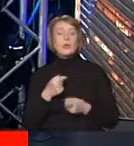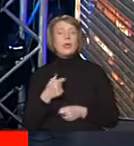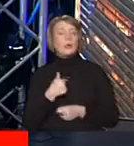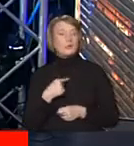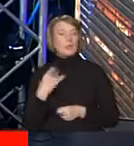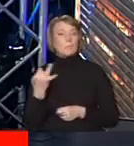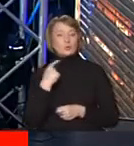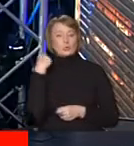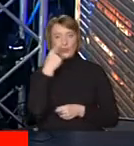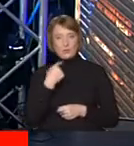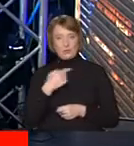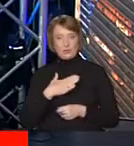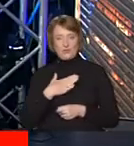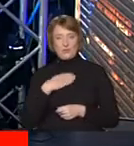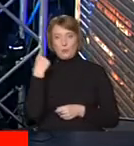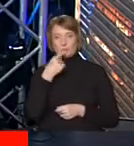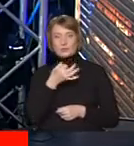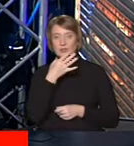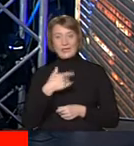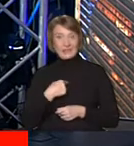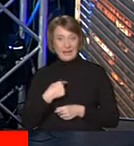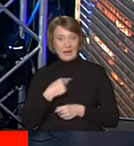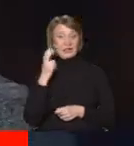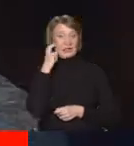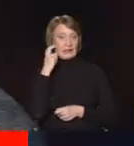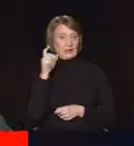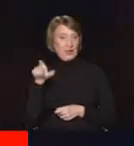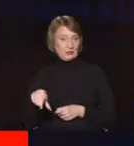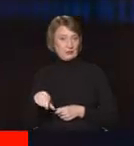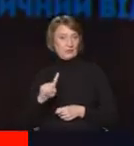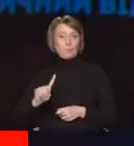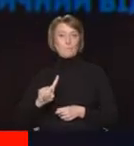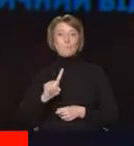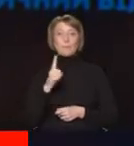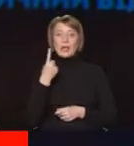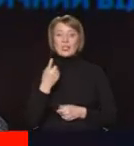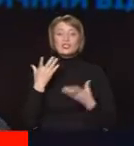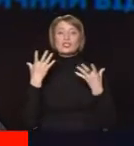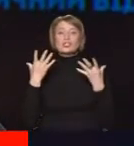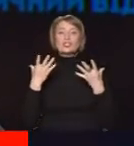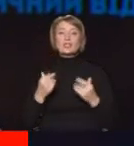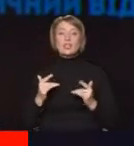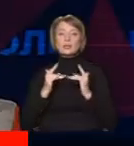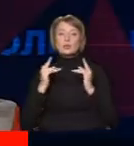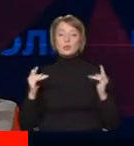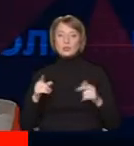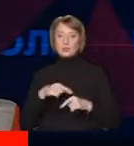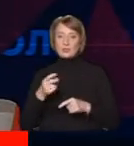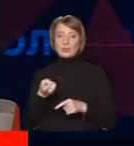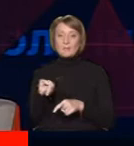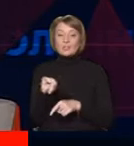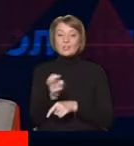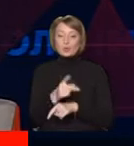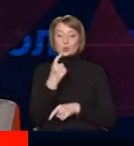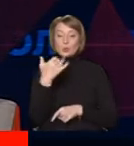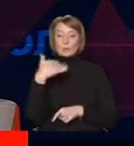просто особисто мені дуже подобається, як киянину. Перший день на скляний міст зайшло 150 тисяч людей. Але я вам скажу знов таки.